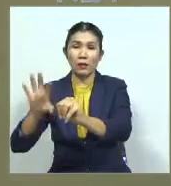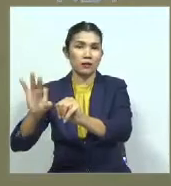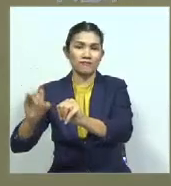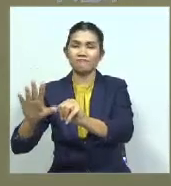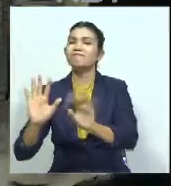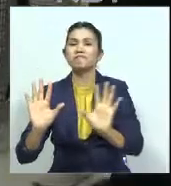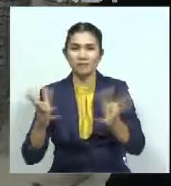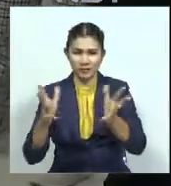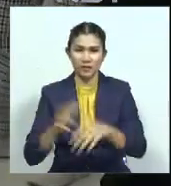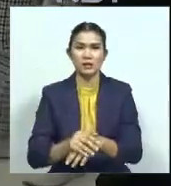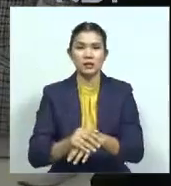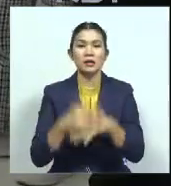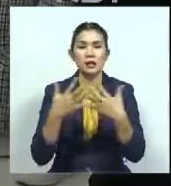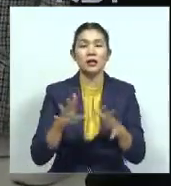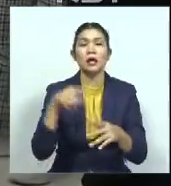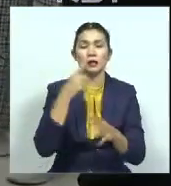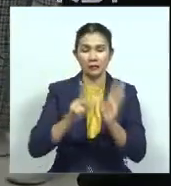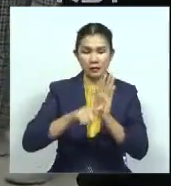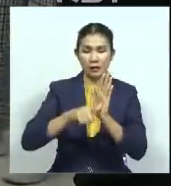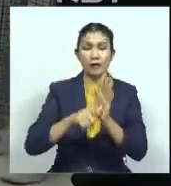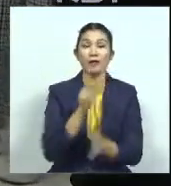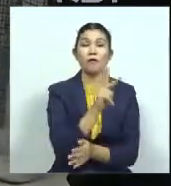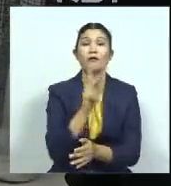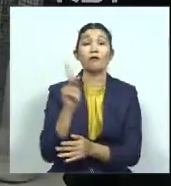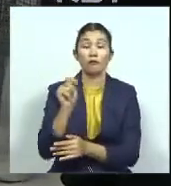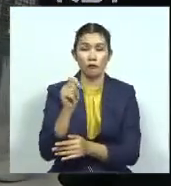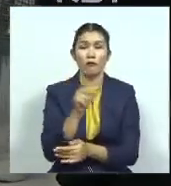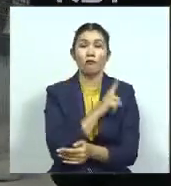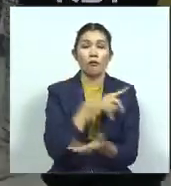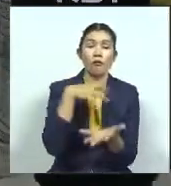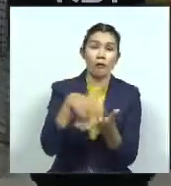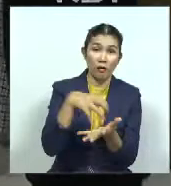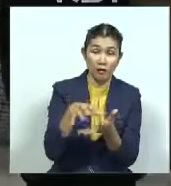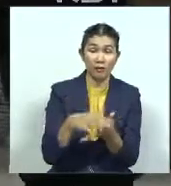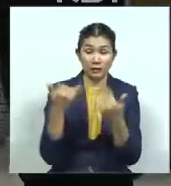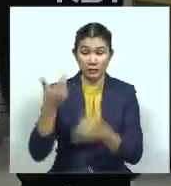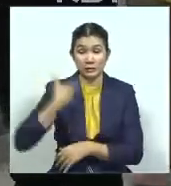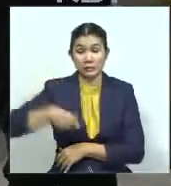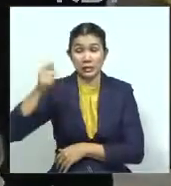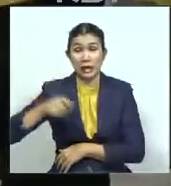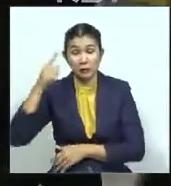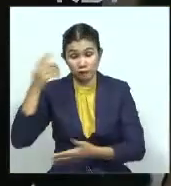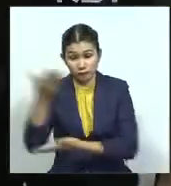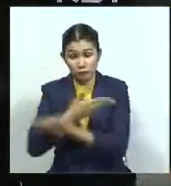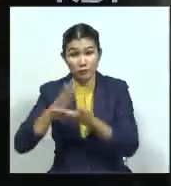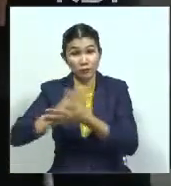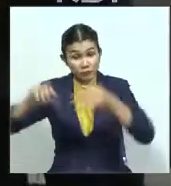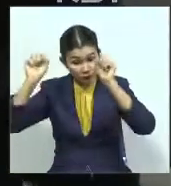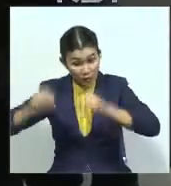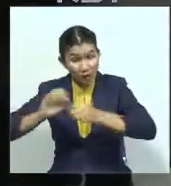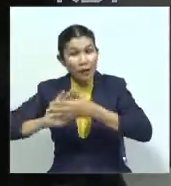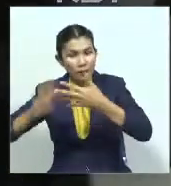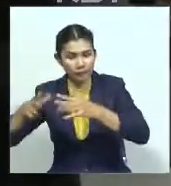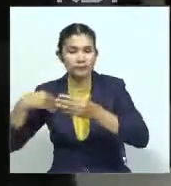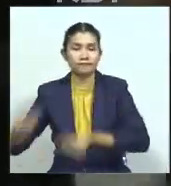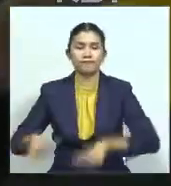ยพันตำรวจเอกจรุงวิทย์ภูมิมาเลขาธิการกกต.ก็กล่าวว่าเมื่อศาลรัฐธรรมนูญมีคำวินิจฉัยออกมาแล้วก็จะเสนอที่